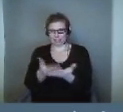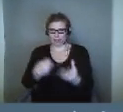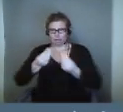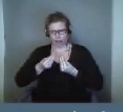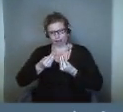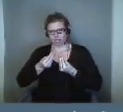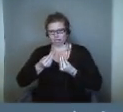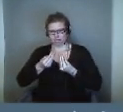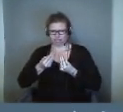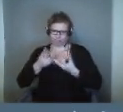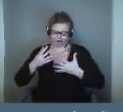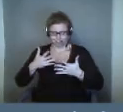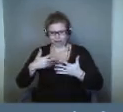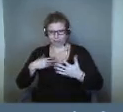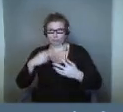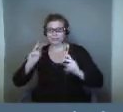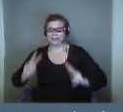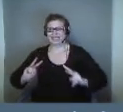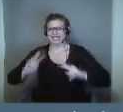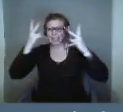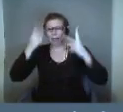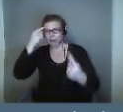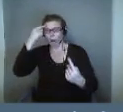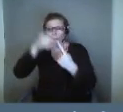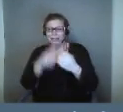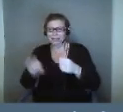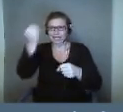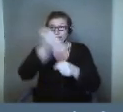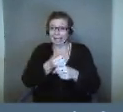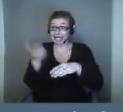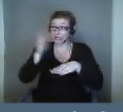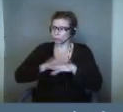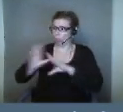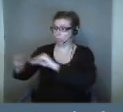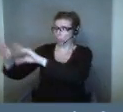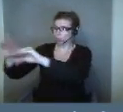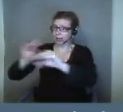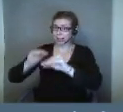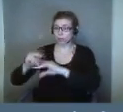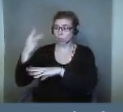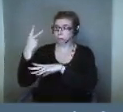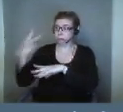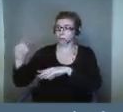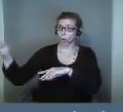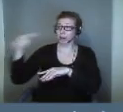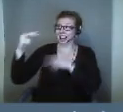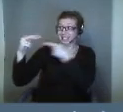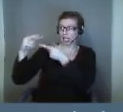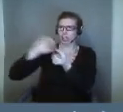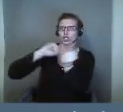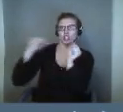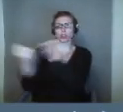le regard de la population qui s'est entièrement, je tiens à le dire, les 420 habitants ont été associés à la démarche à travers